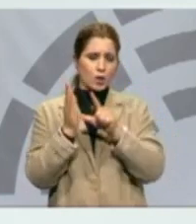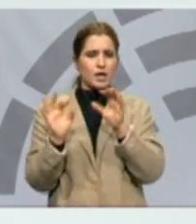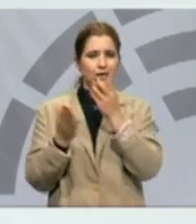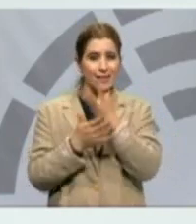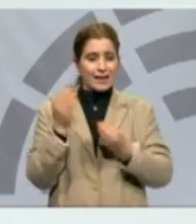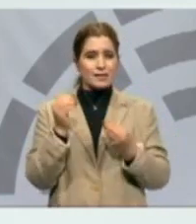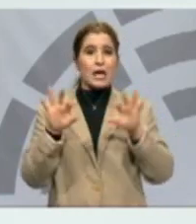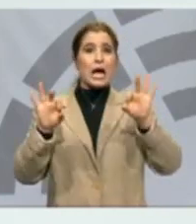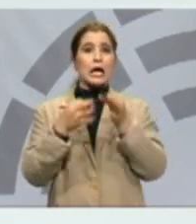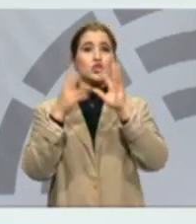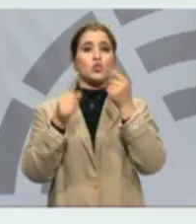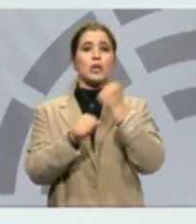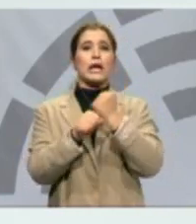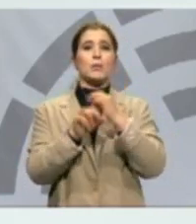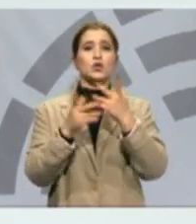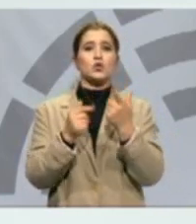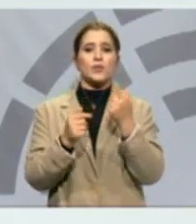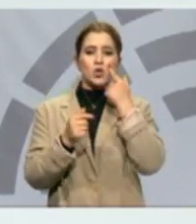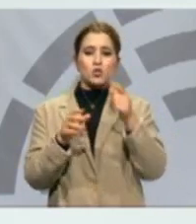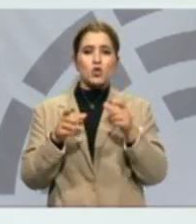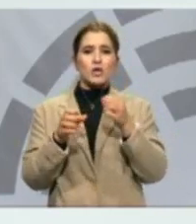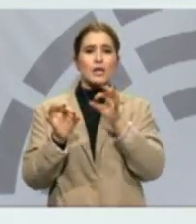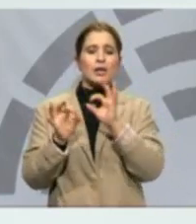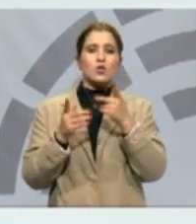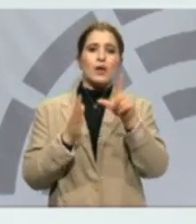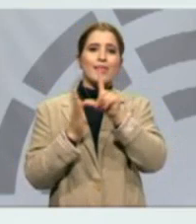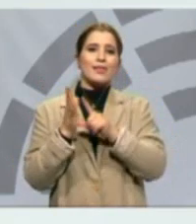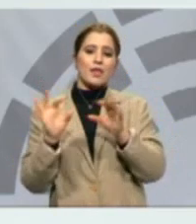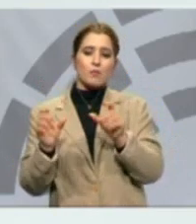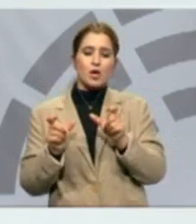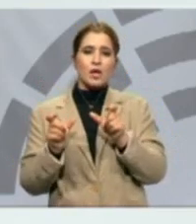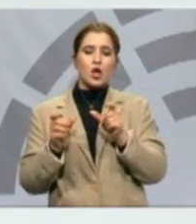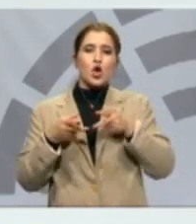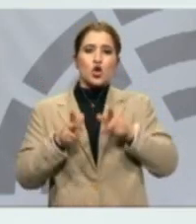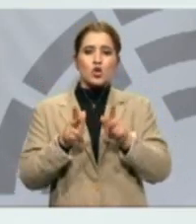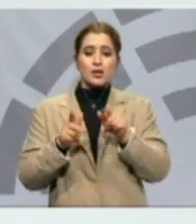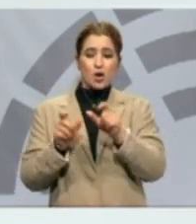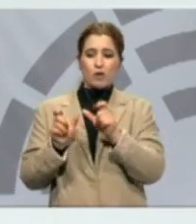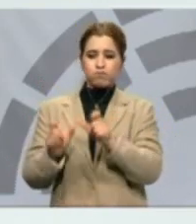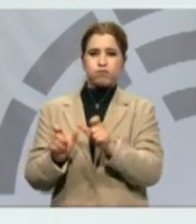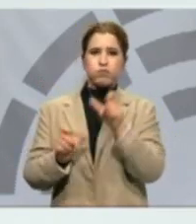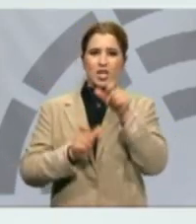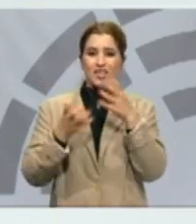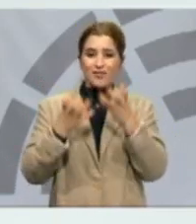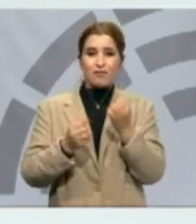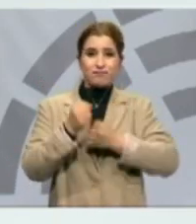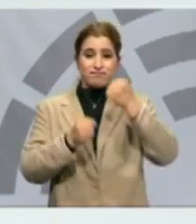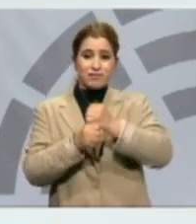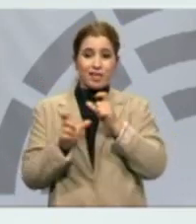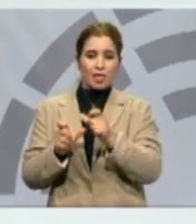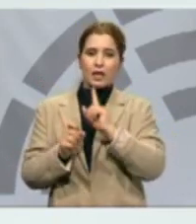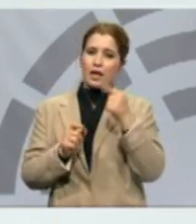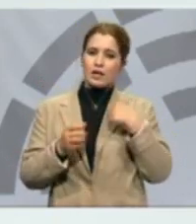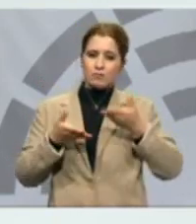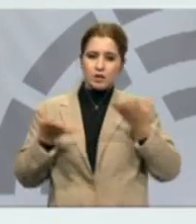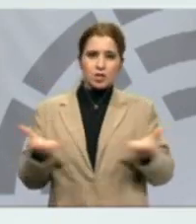10 العمل اللي على الغاني ثم رخص المكمل للاستثمار ومش نشجعوا المستثمرين ويبعثوا